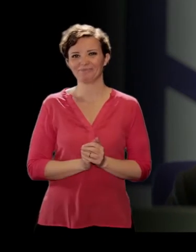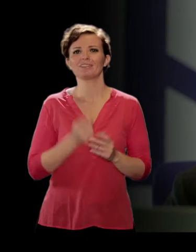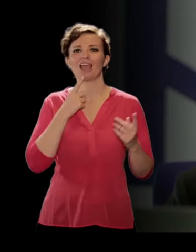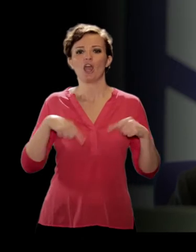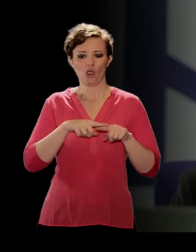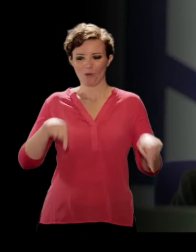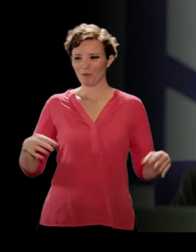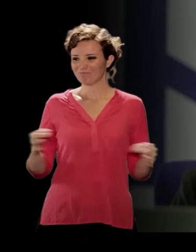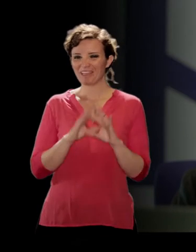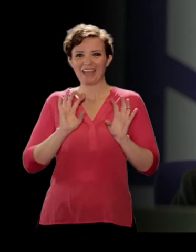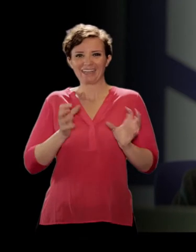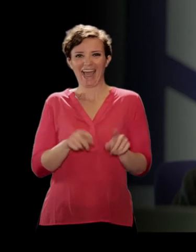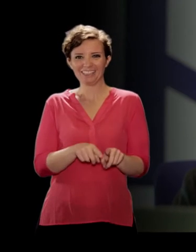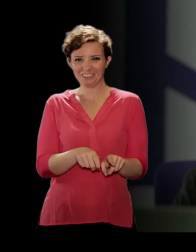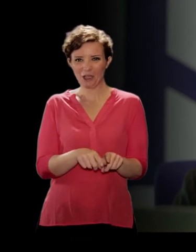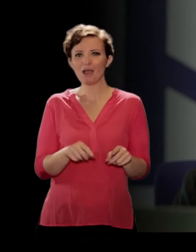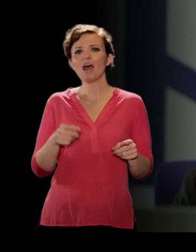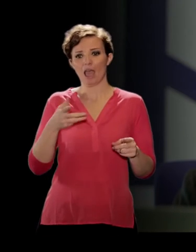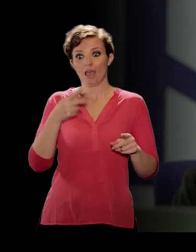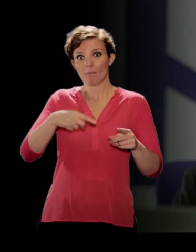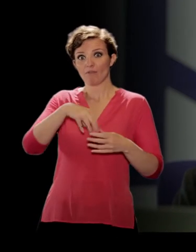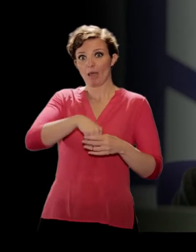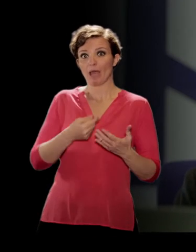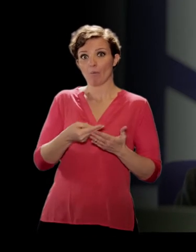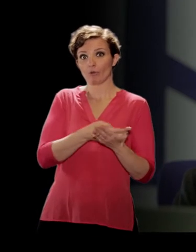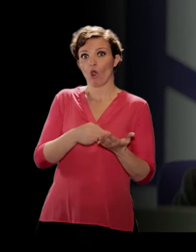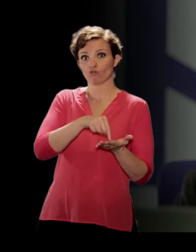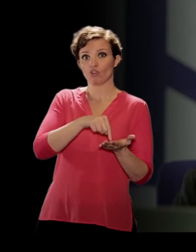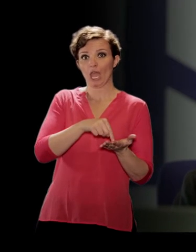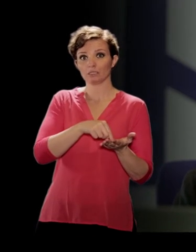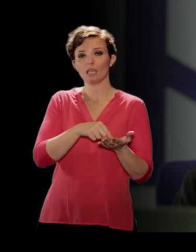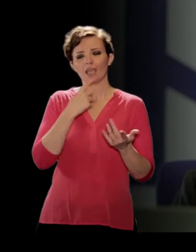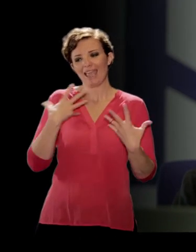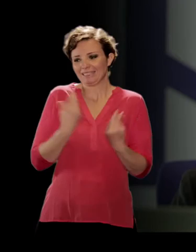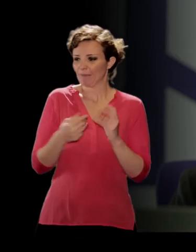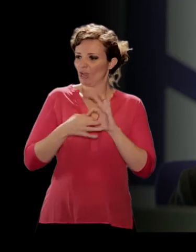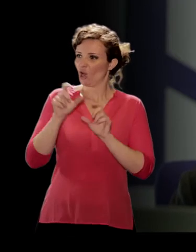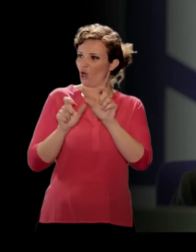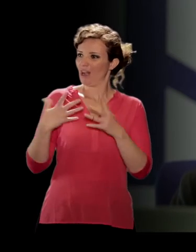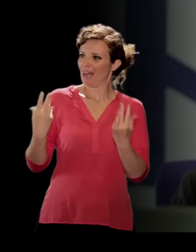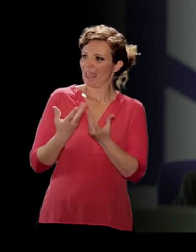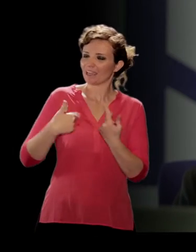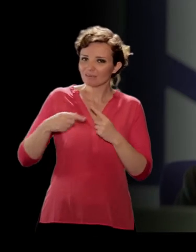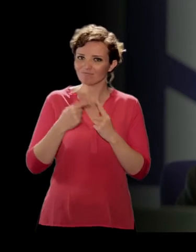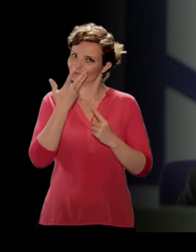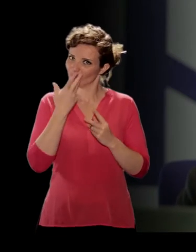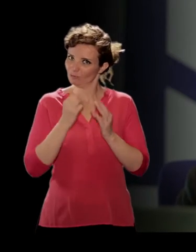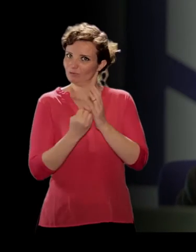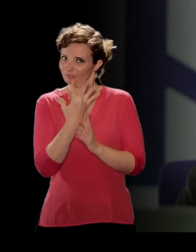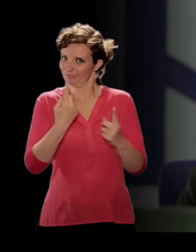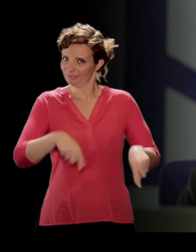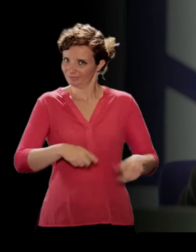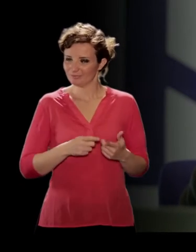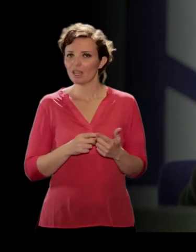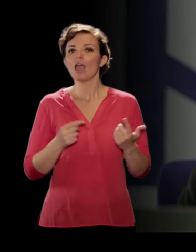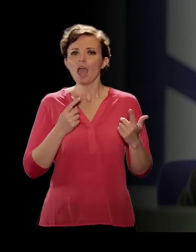radio, uno dei progetti che con gli altri colleghi abbiamo curato e